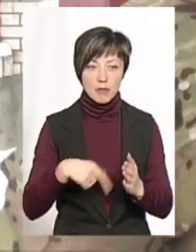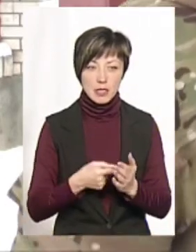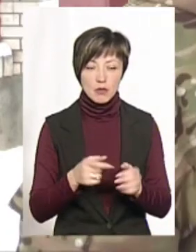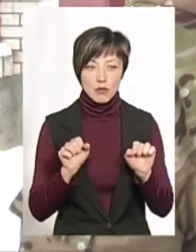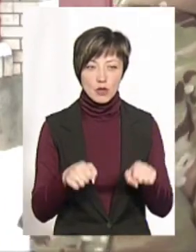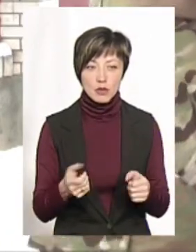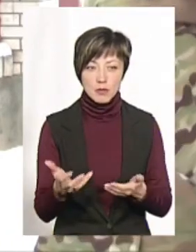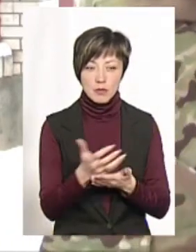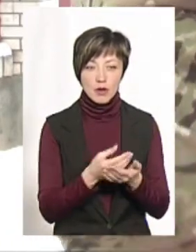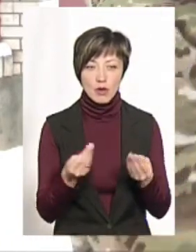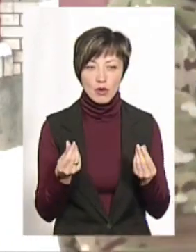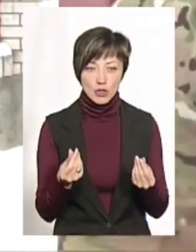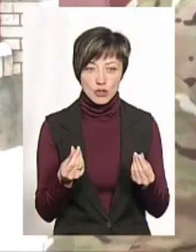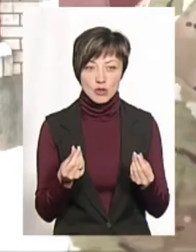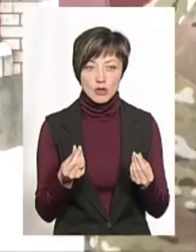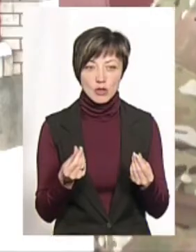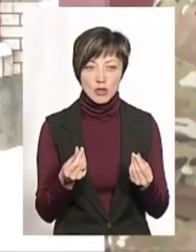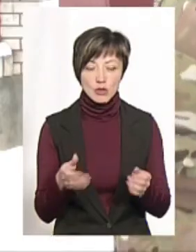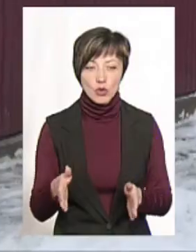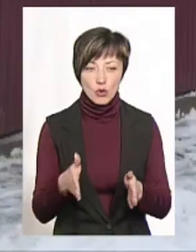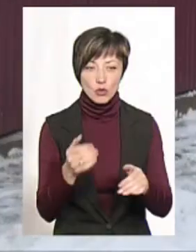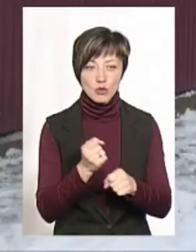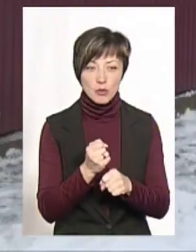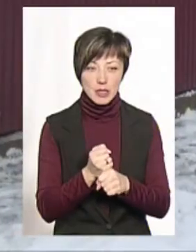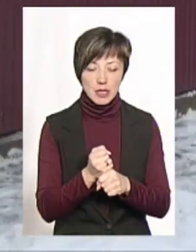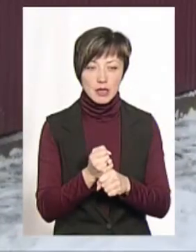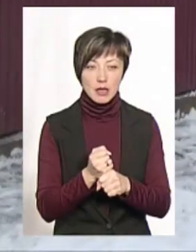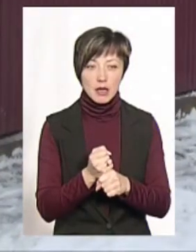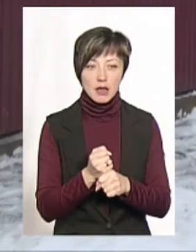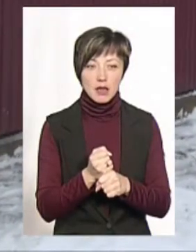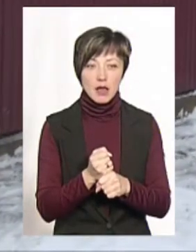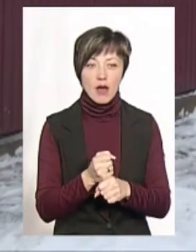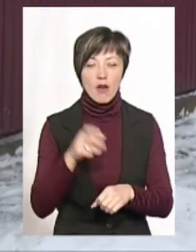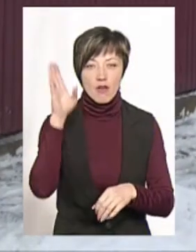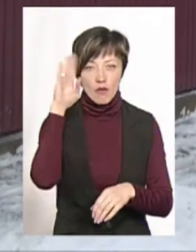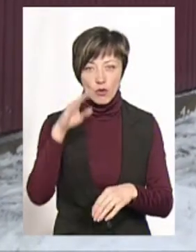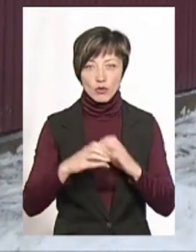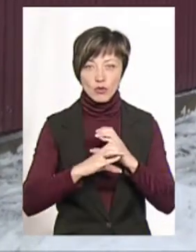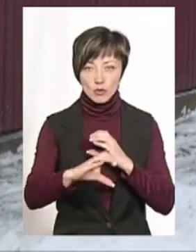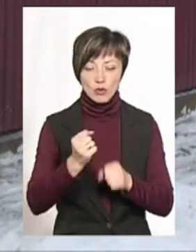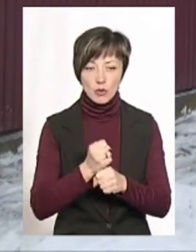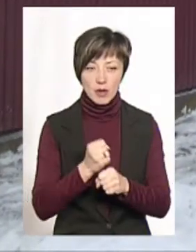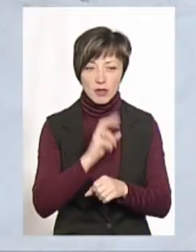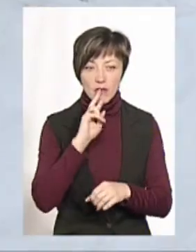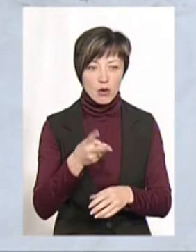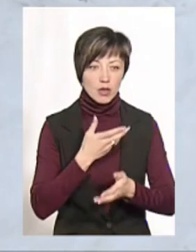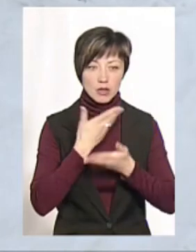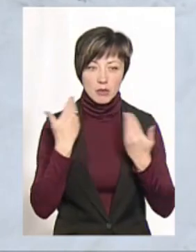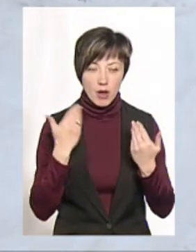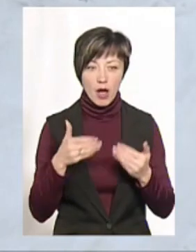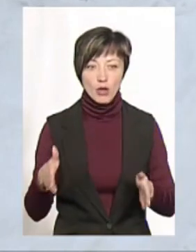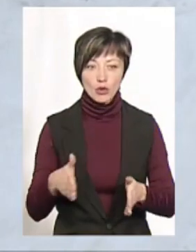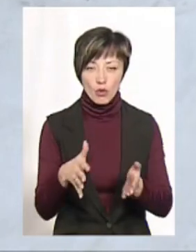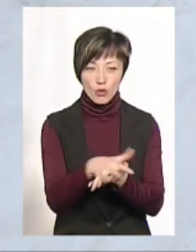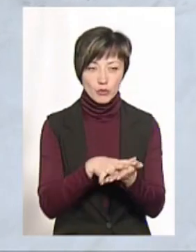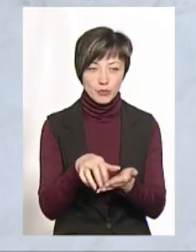може, чуть-чуть зберемось грошей, щоб чуть дорогу зробити. Непрофесійно провели воду. Вже два роки нема тої води. А дорогу